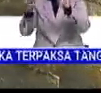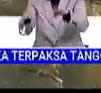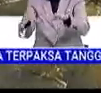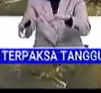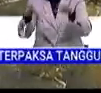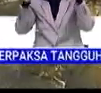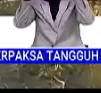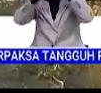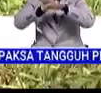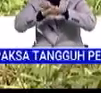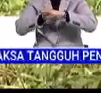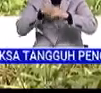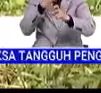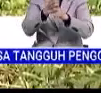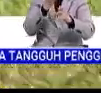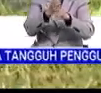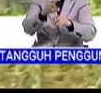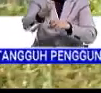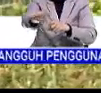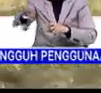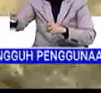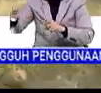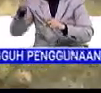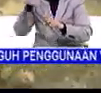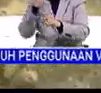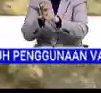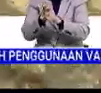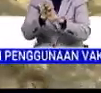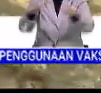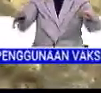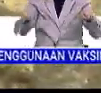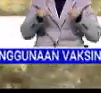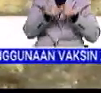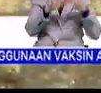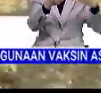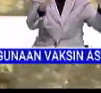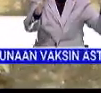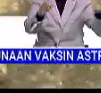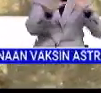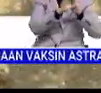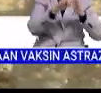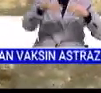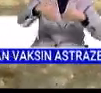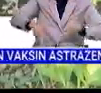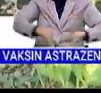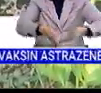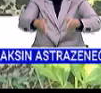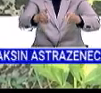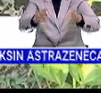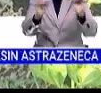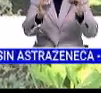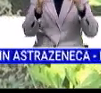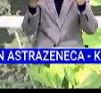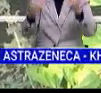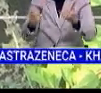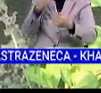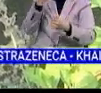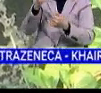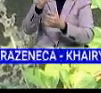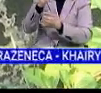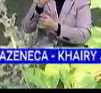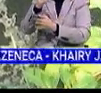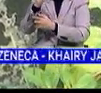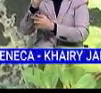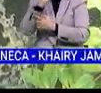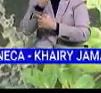secara tertutup yang suka dikesan berbanding sebelum ini, iaitu di tempat terbuka seperti di tepi sungai. Ejen itu didakwa asalnya